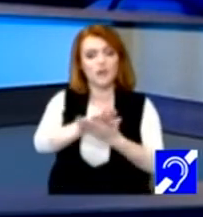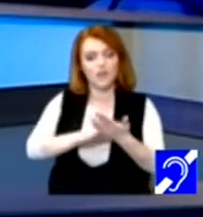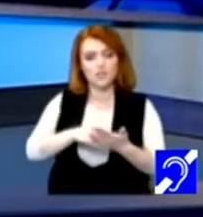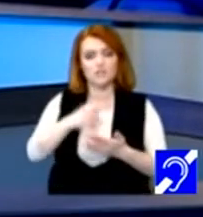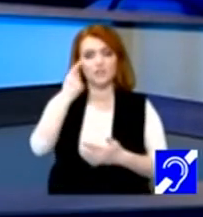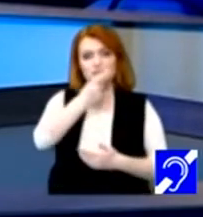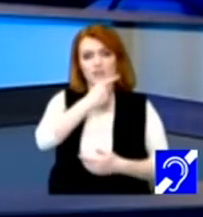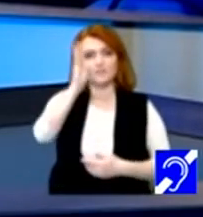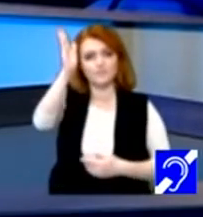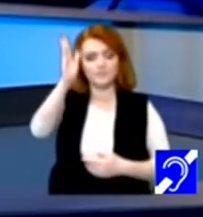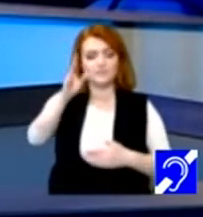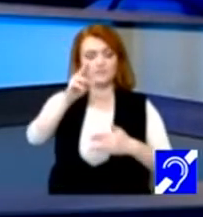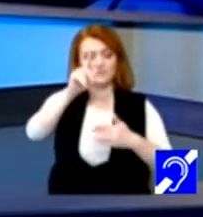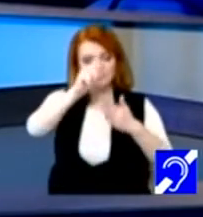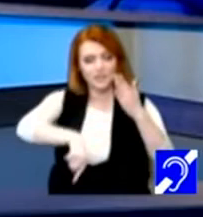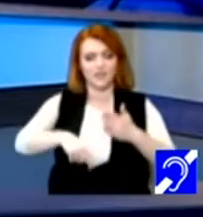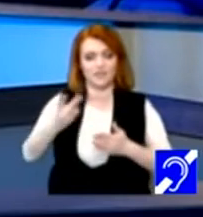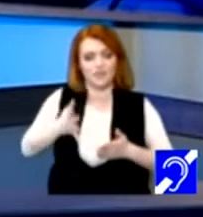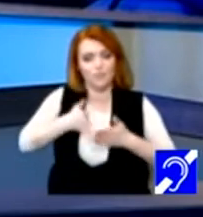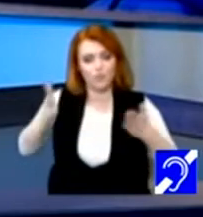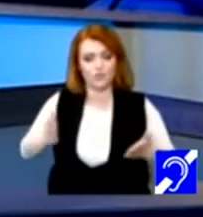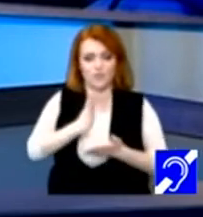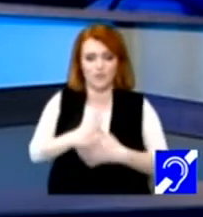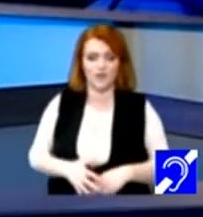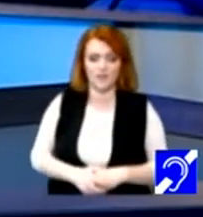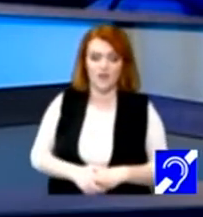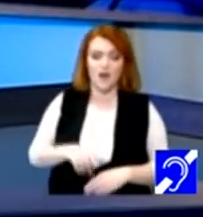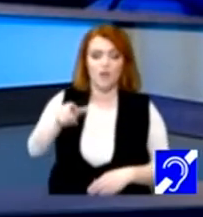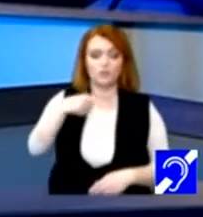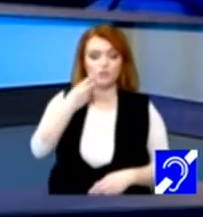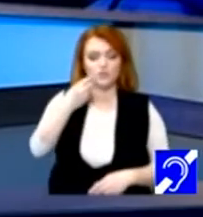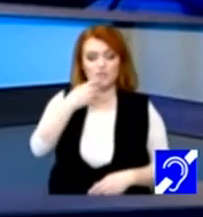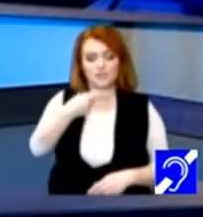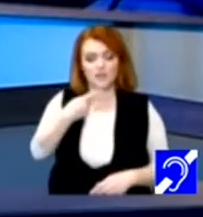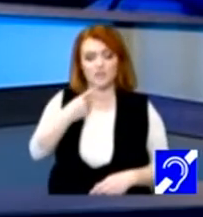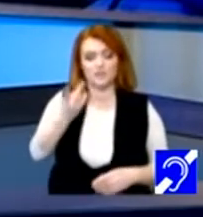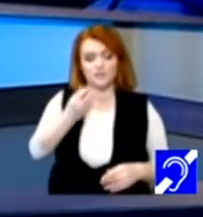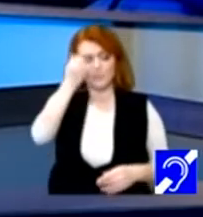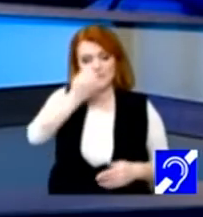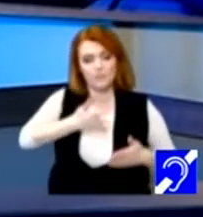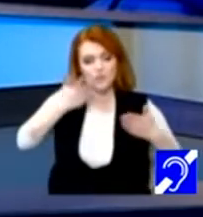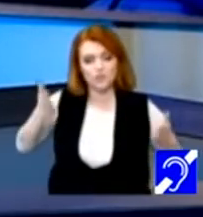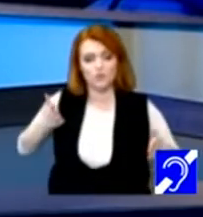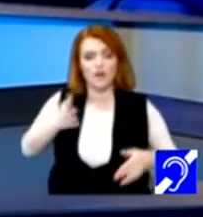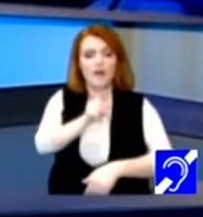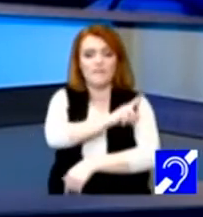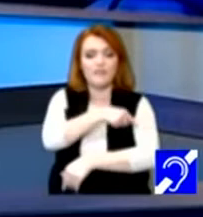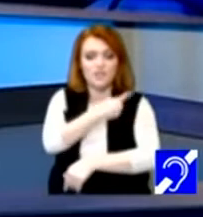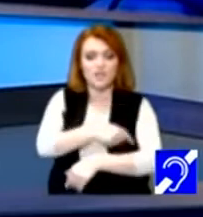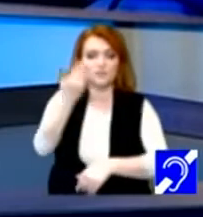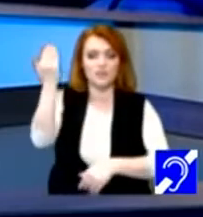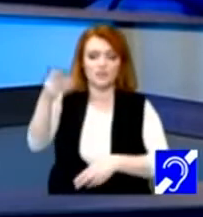nou. Șeful statului mulțumește personalului medical pentru sacrificiile făcute de la începutul pandemiei și își exprimă compasiunea